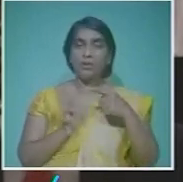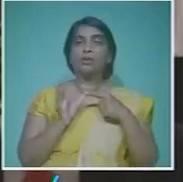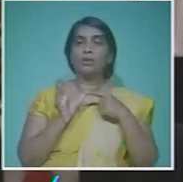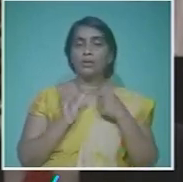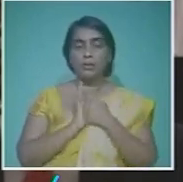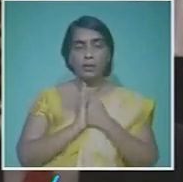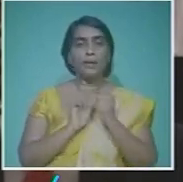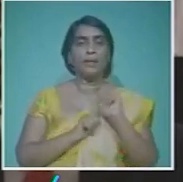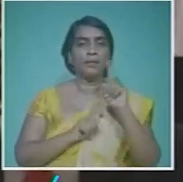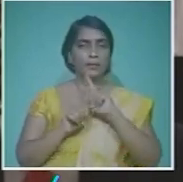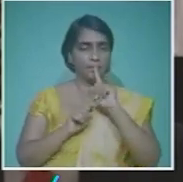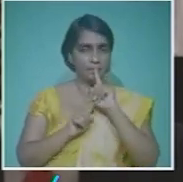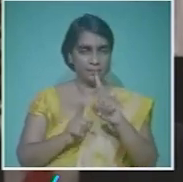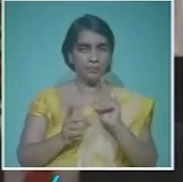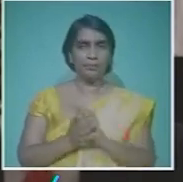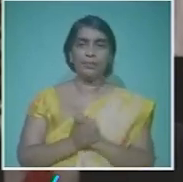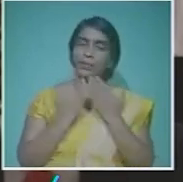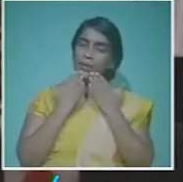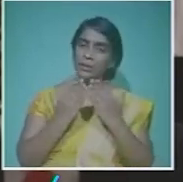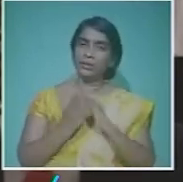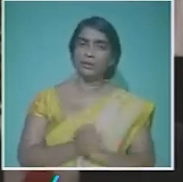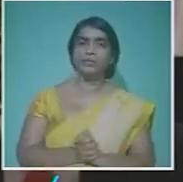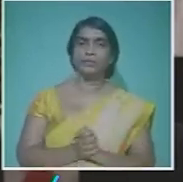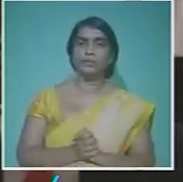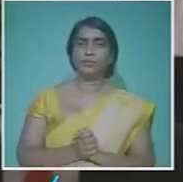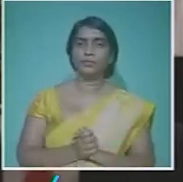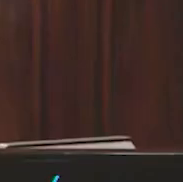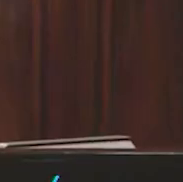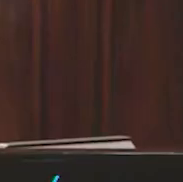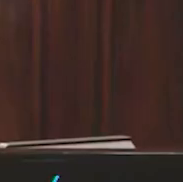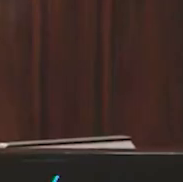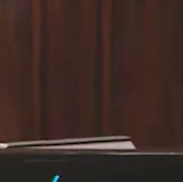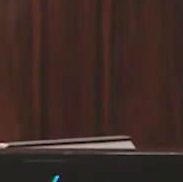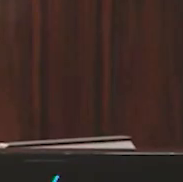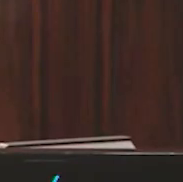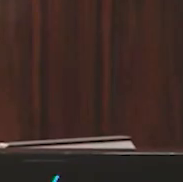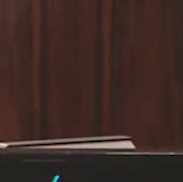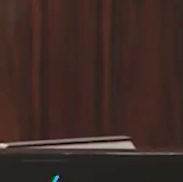උත්තරීතර සභාවට යෝජනා කරනවා බොහොම ස්තුතියි ස්තුතියි ගරු මන්ත්‍රීතුමා මීළඟට එම්